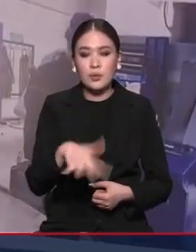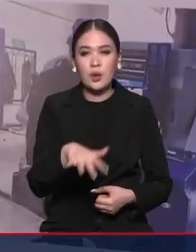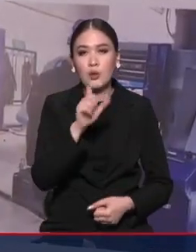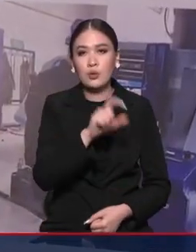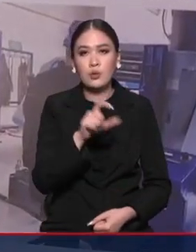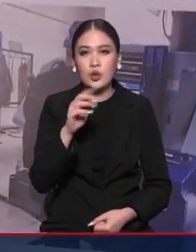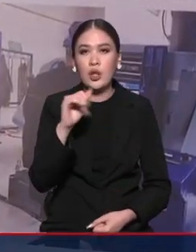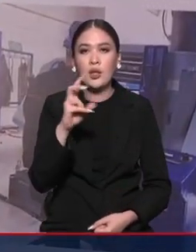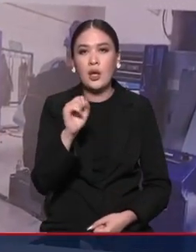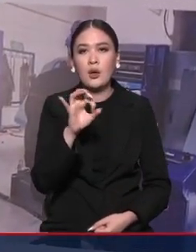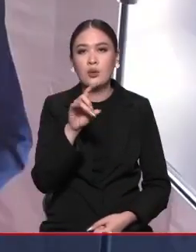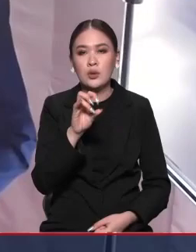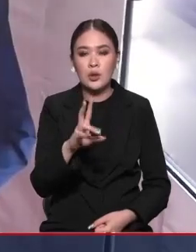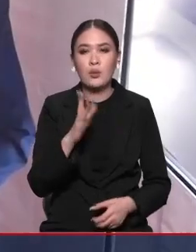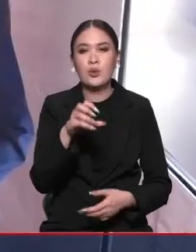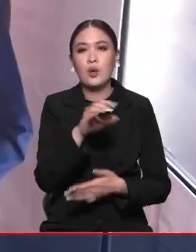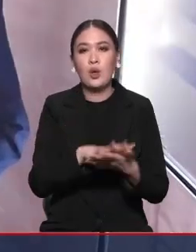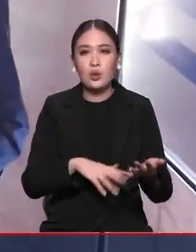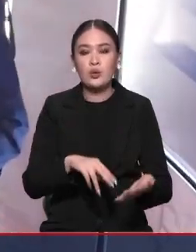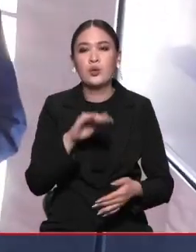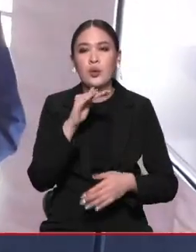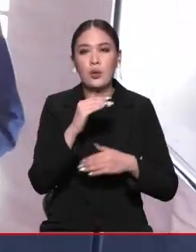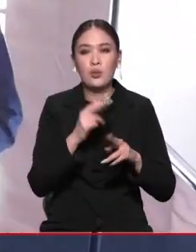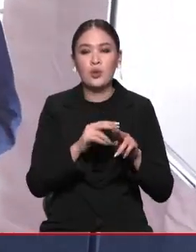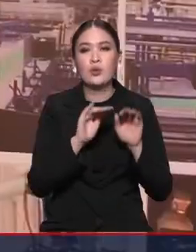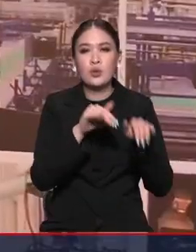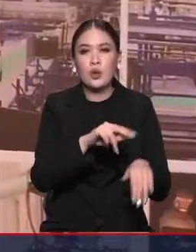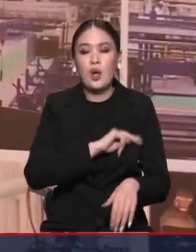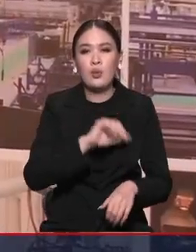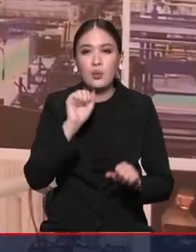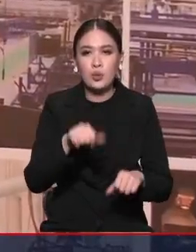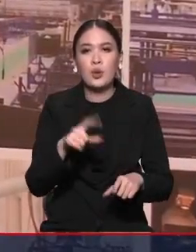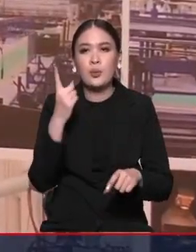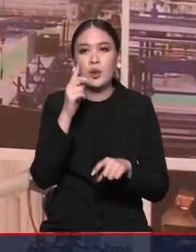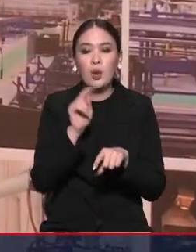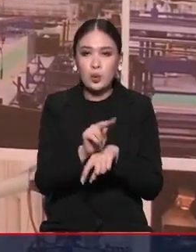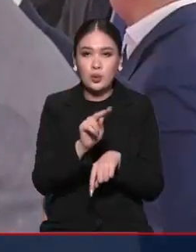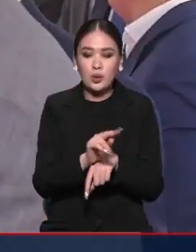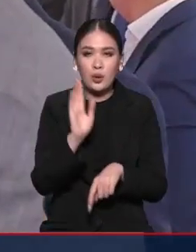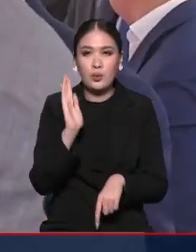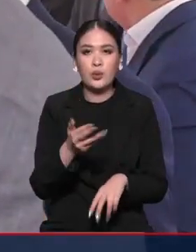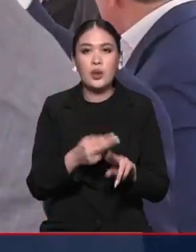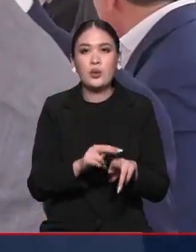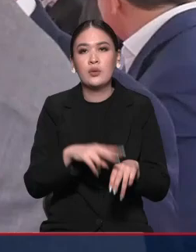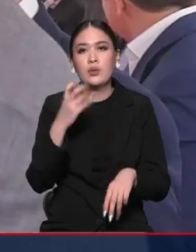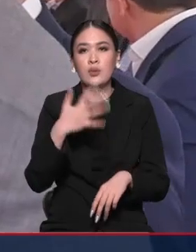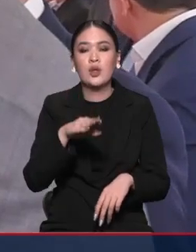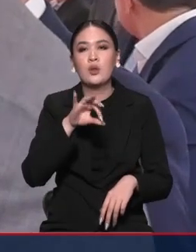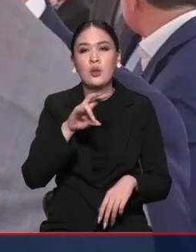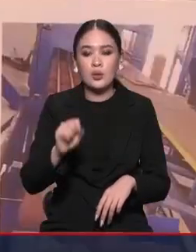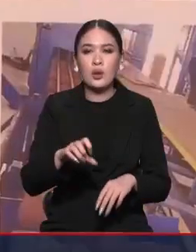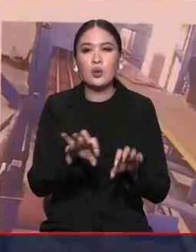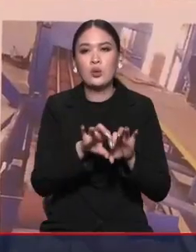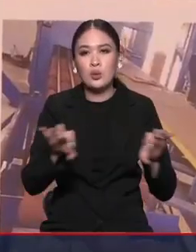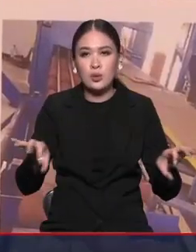Жаноузена. После обучения люди поэтапно будут трудоустроены. Ожидается ежегодный выпуск больше 50 тысяч тонн насосно-компрессорных труб